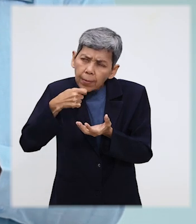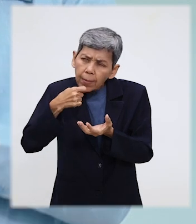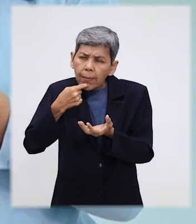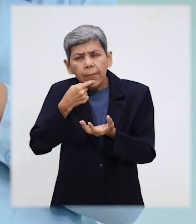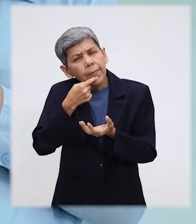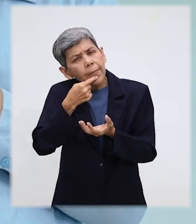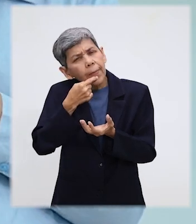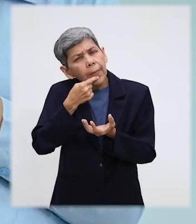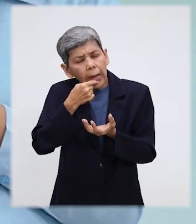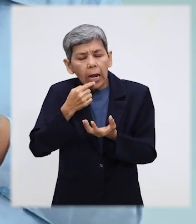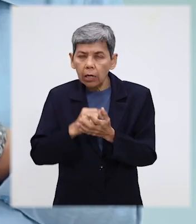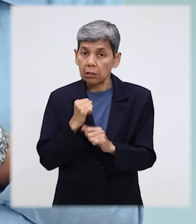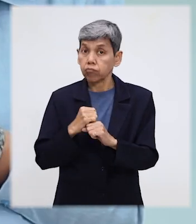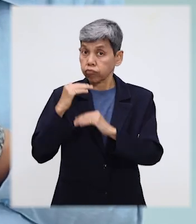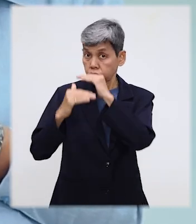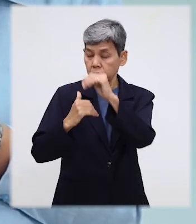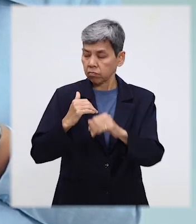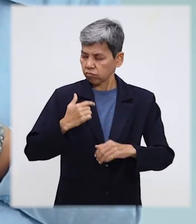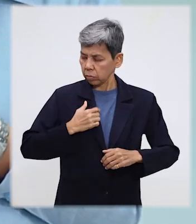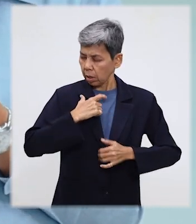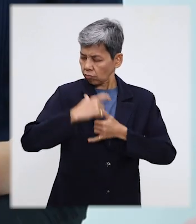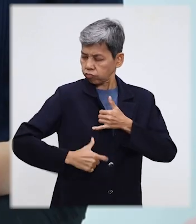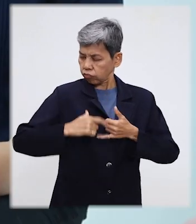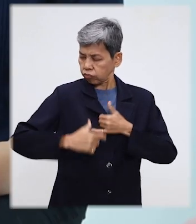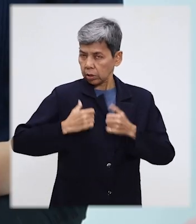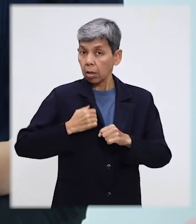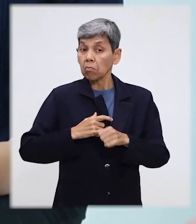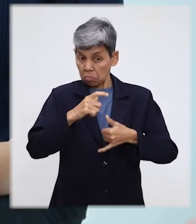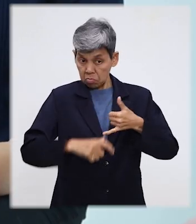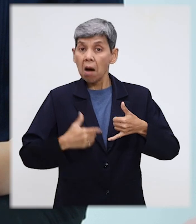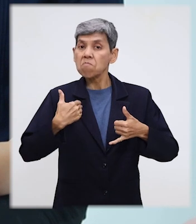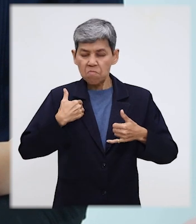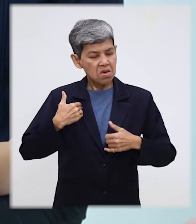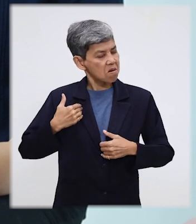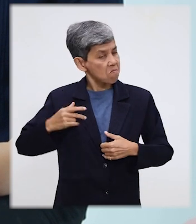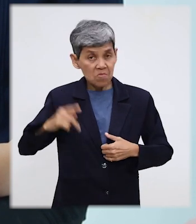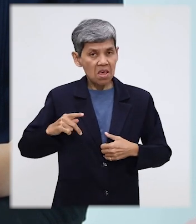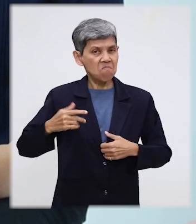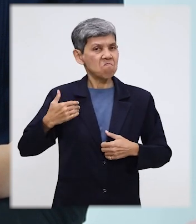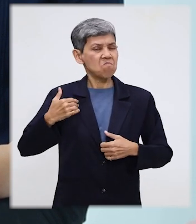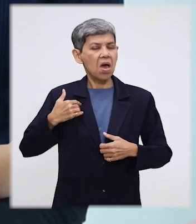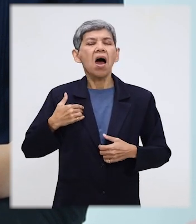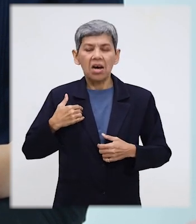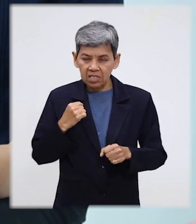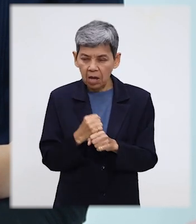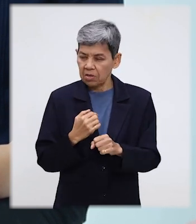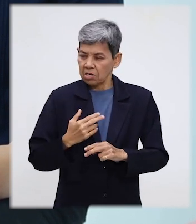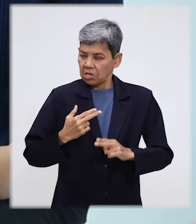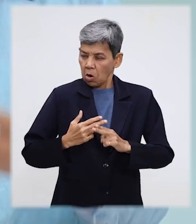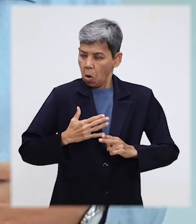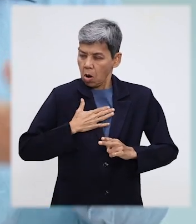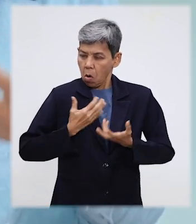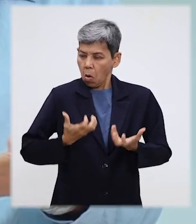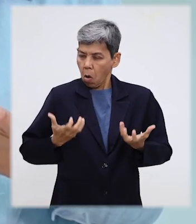มเนี่ยจริงๆอ่ะมันคือพัฒนาศักยภาพของเขาหรือว่าคนๆนั้นมีความพิเศษไปถึงว่าสร้างแบรนด์ของตัวเ